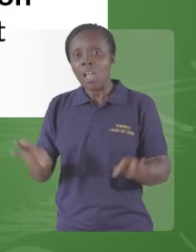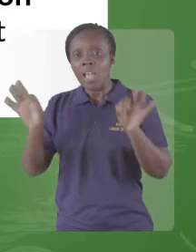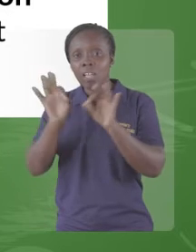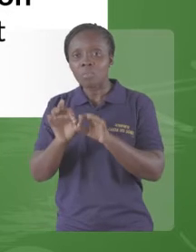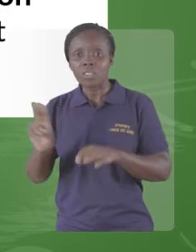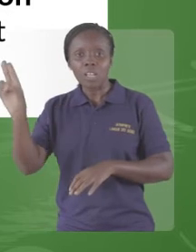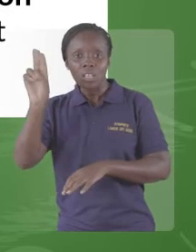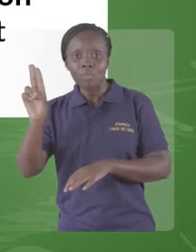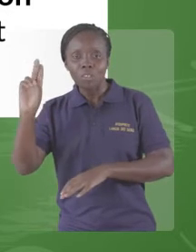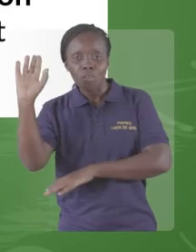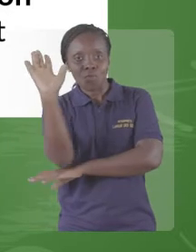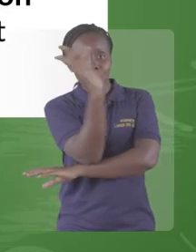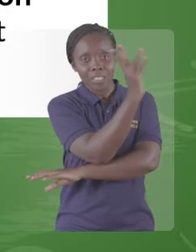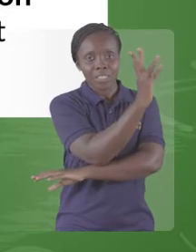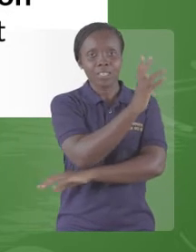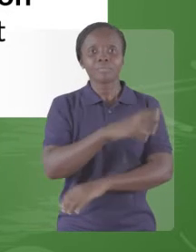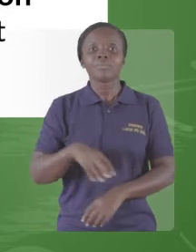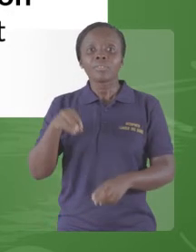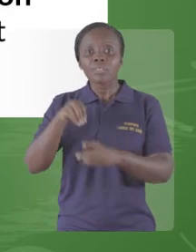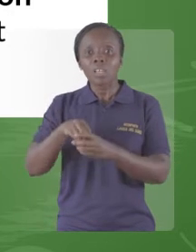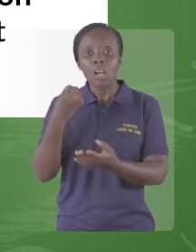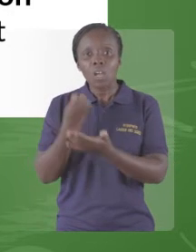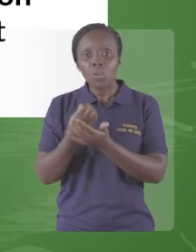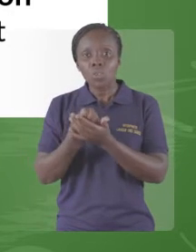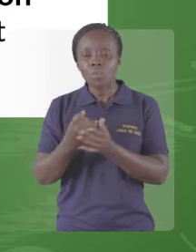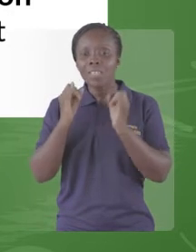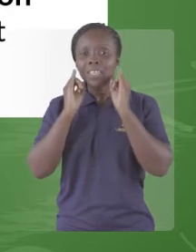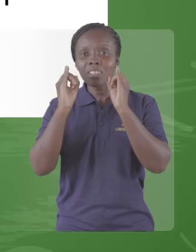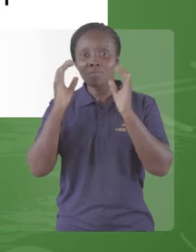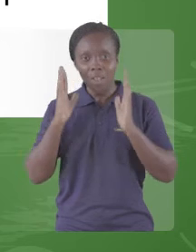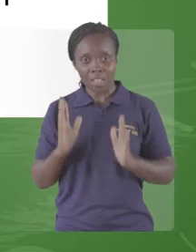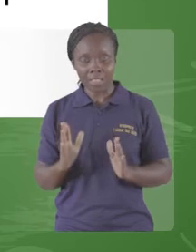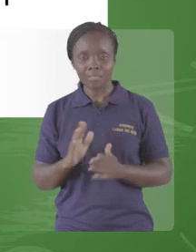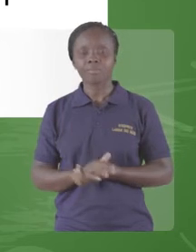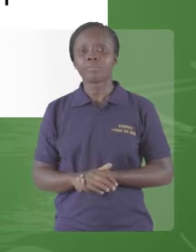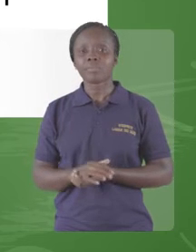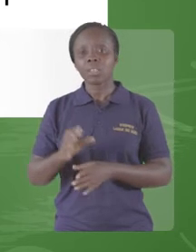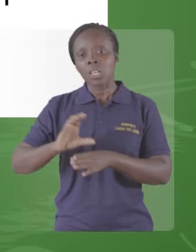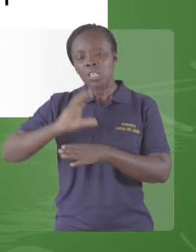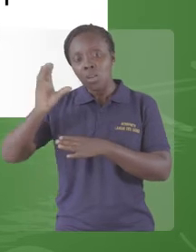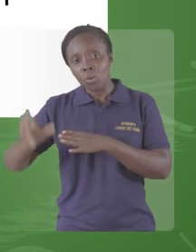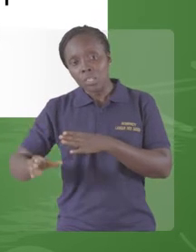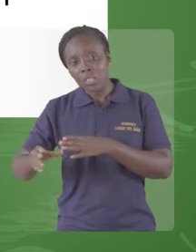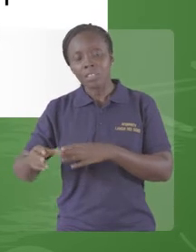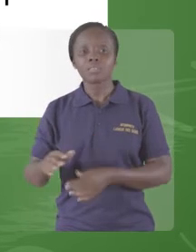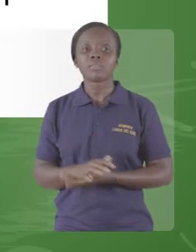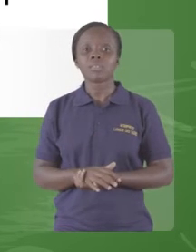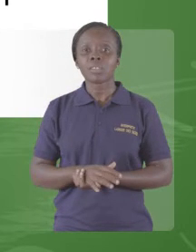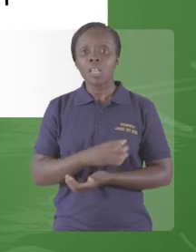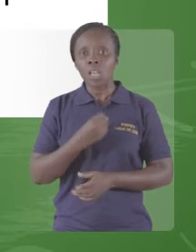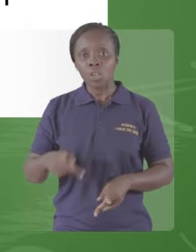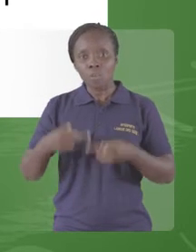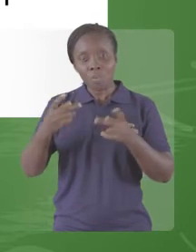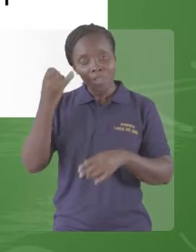de l'exploitation forestière dans l'économie ivoirienne, ses conséquences et